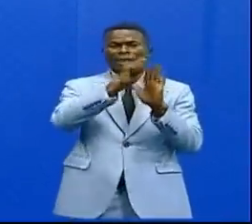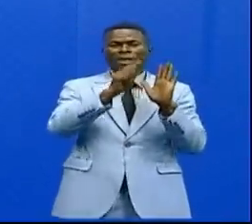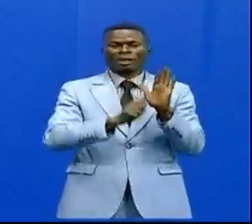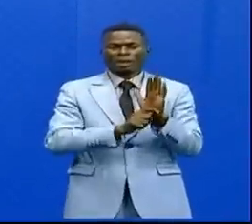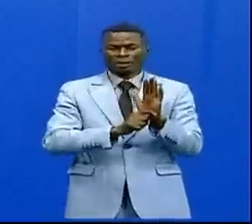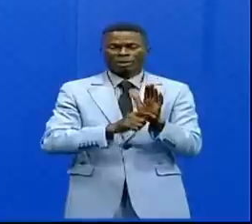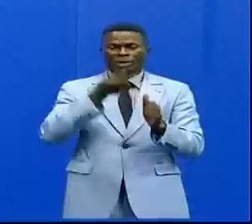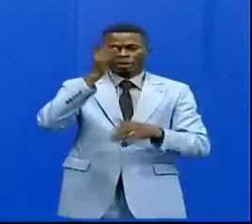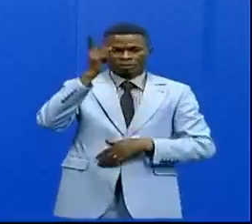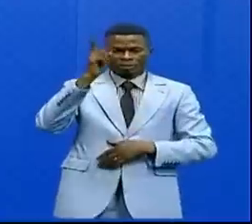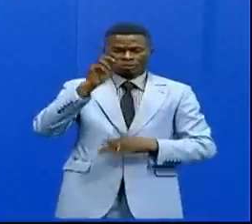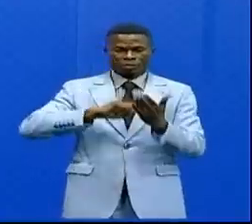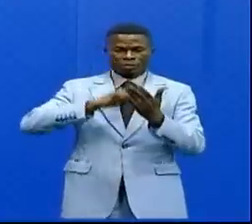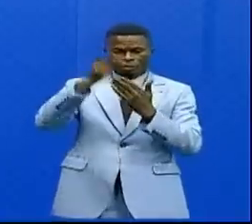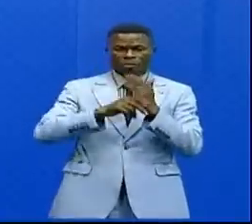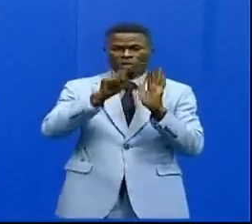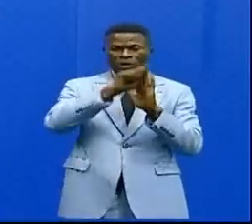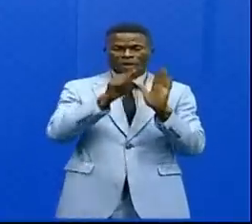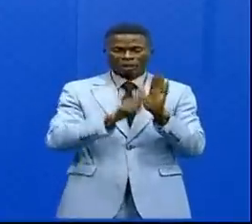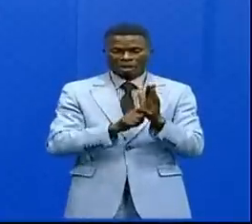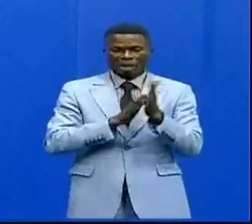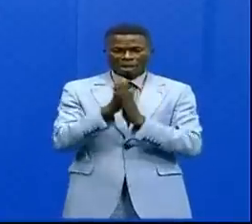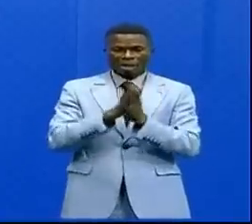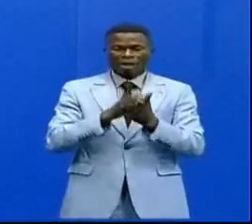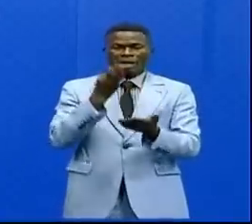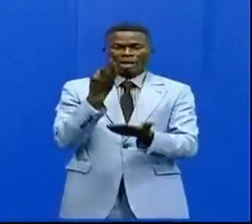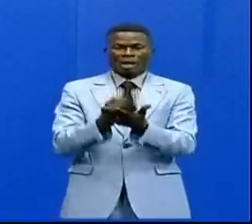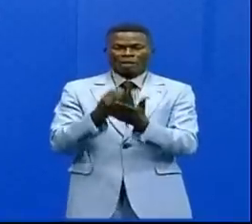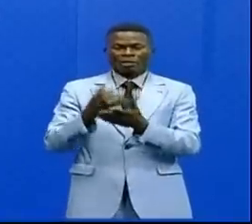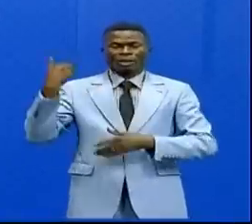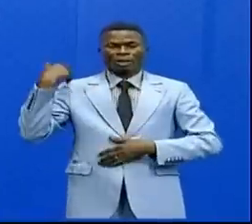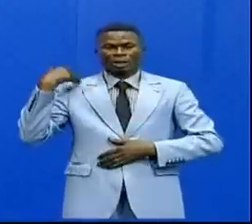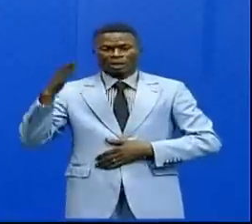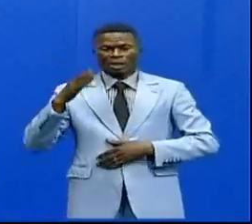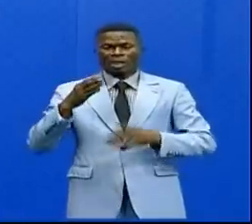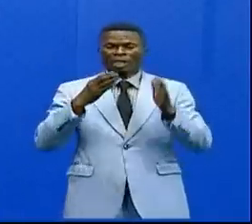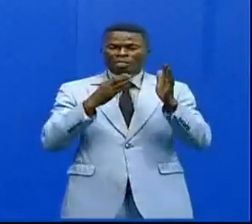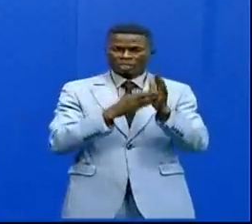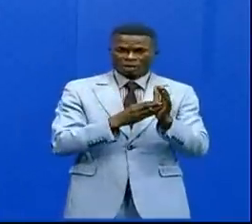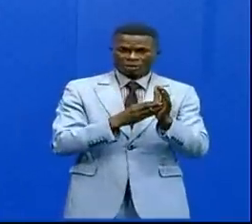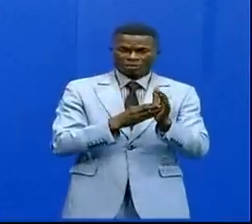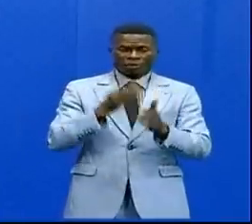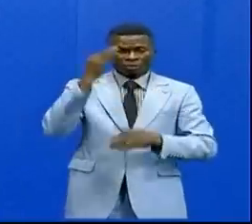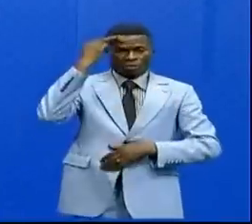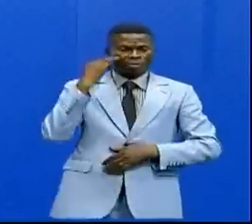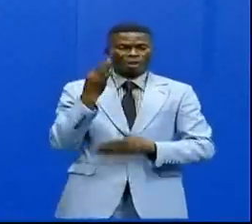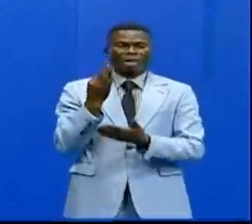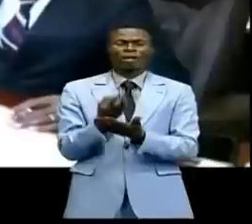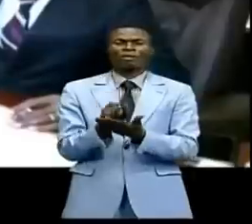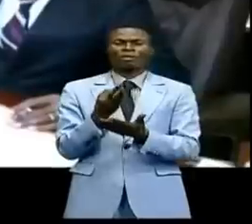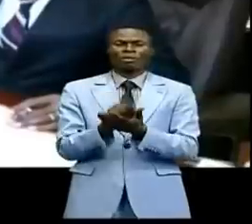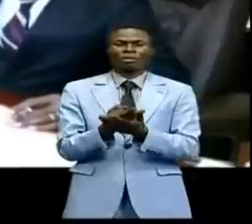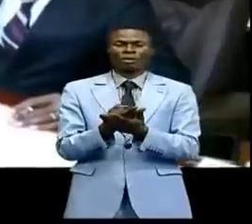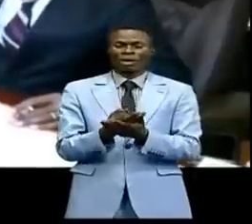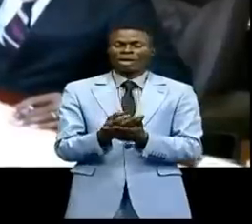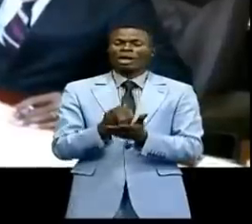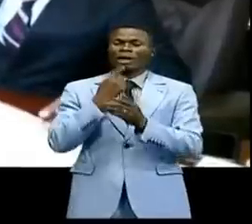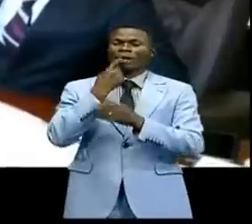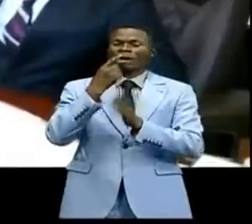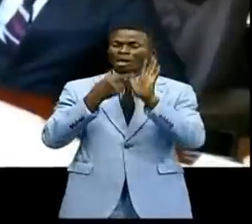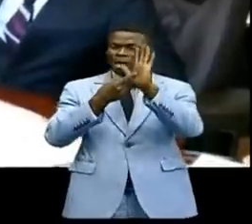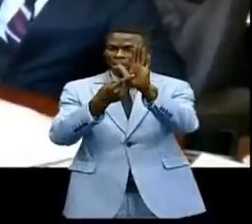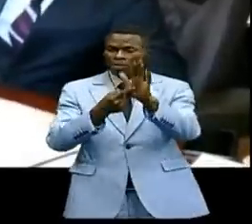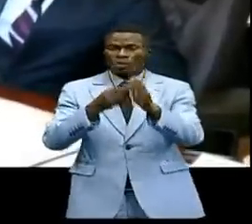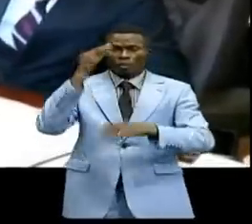1. Projet de texte relatif aux finances publiques. 9. Le ministre des Finances a présenté au Conseil